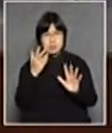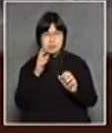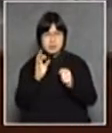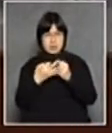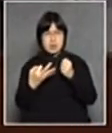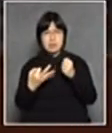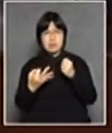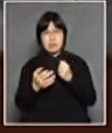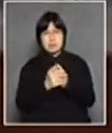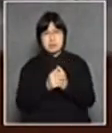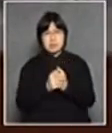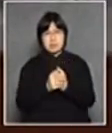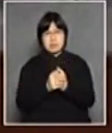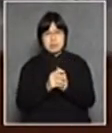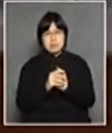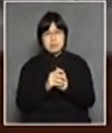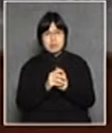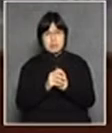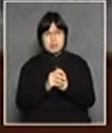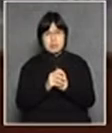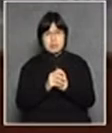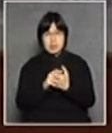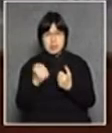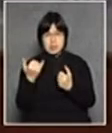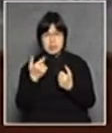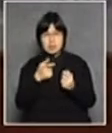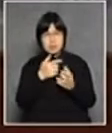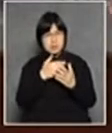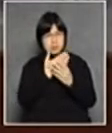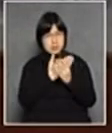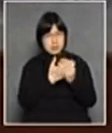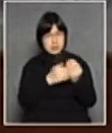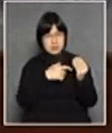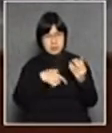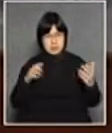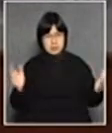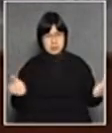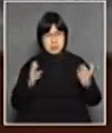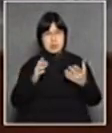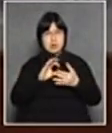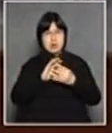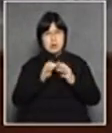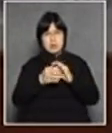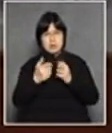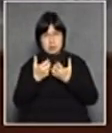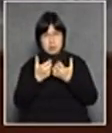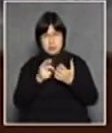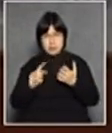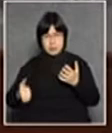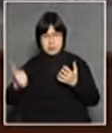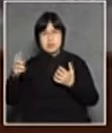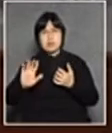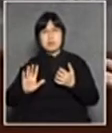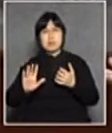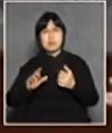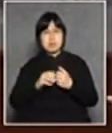名，但係唔係經過就好似葉劉淑儀所講嘅推廣一個嘅奧數咧底下裏邊成功嘅，而係